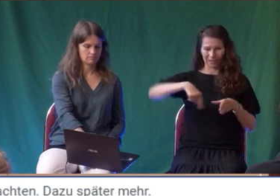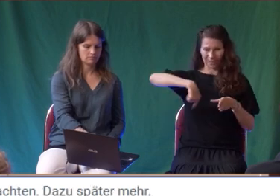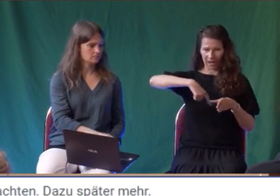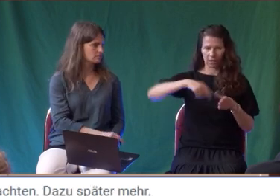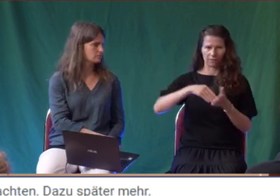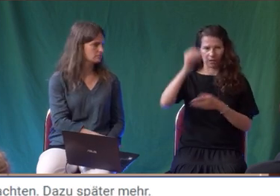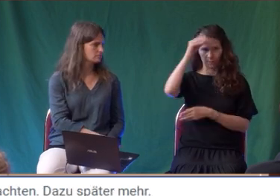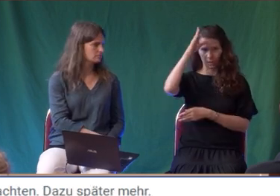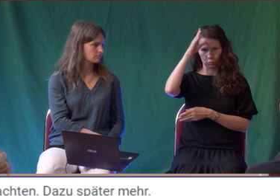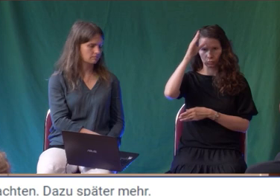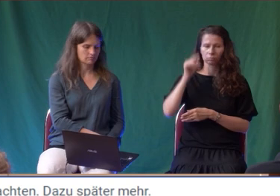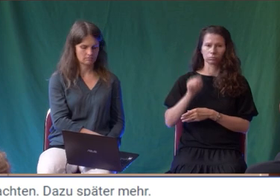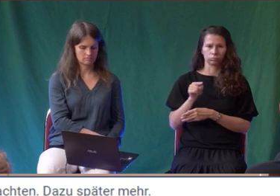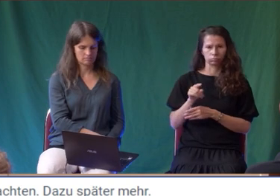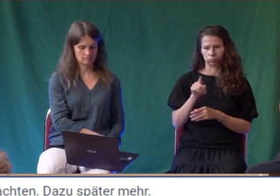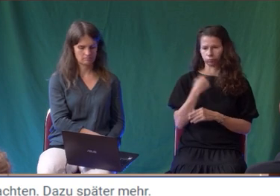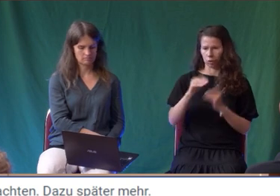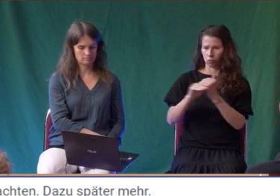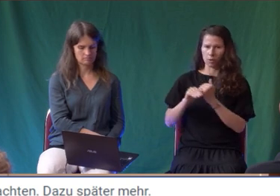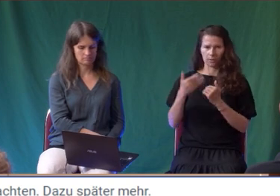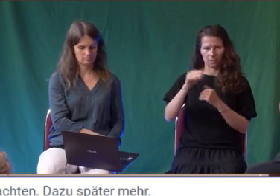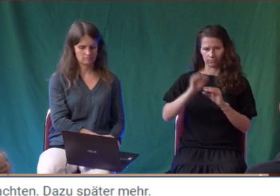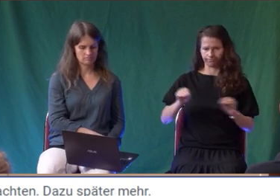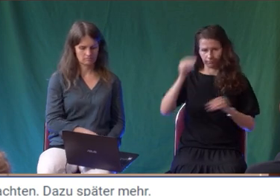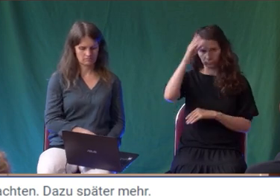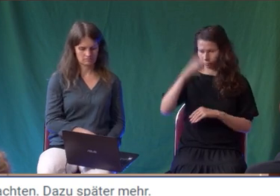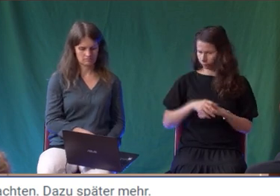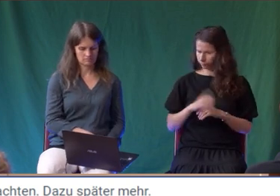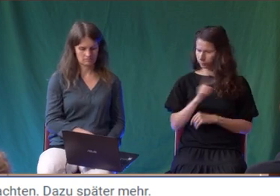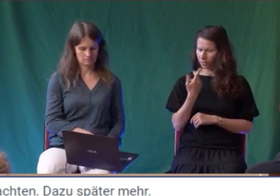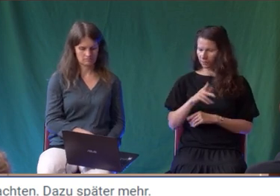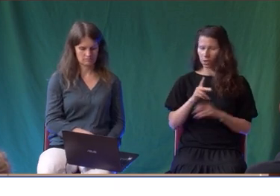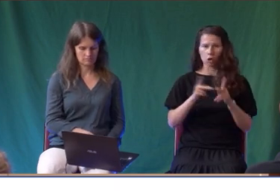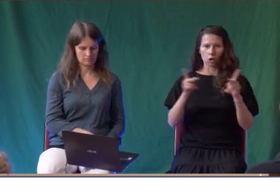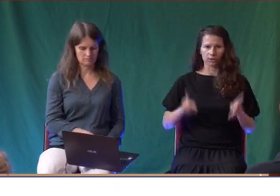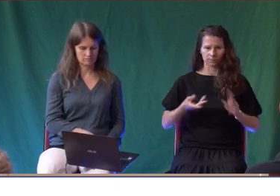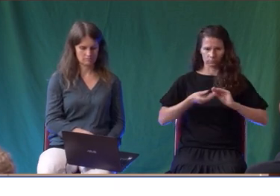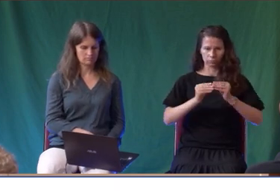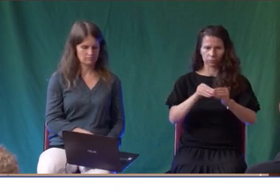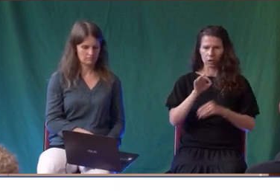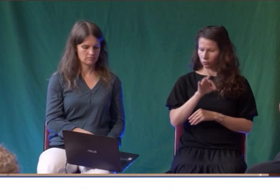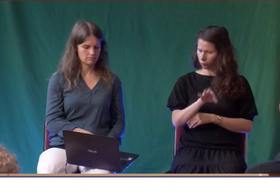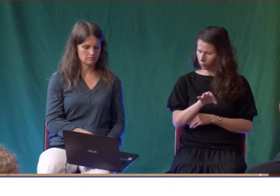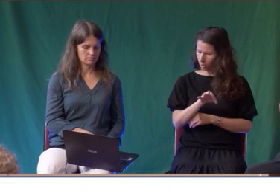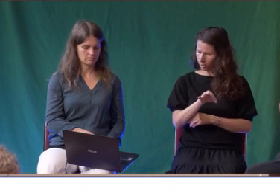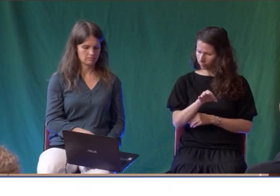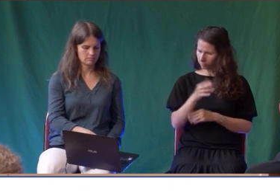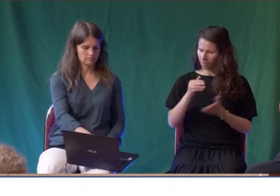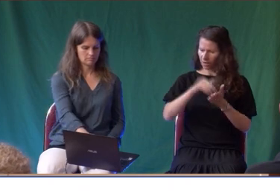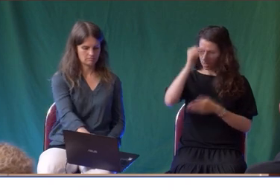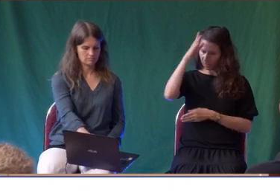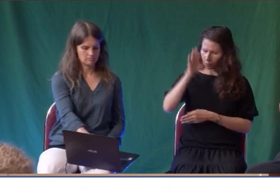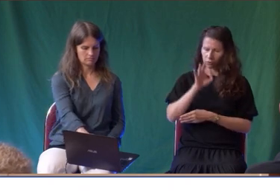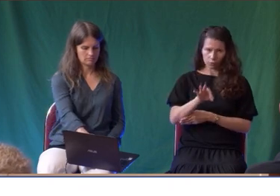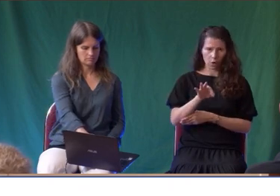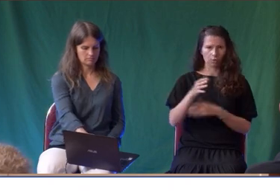auch ganz schnell rankommen wir haben ein Konzept erarbeitet zur Weiterbildung vereinfache und qualifizierte elternassistenzen und hoffen dass